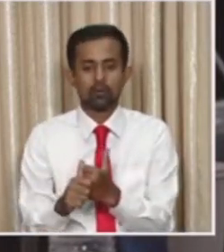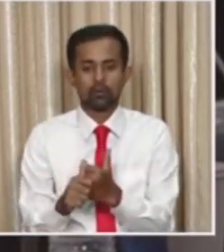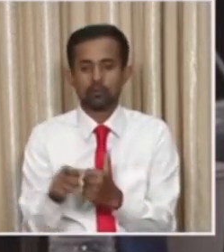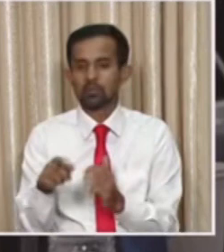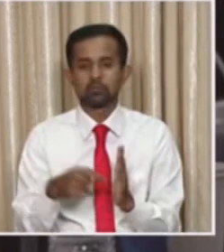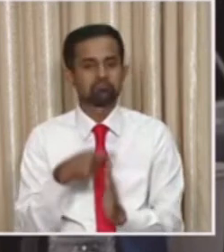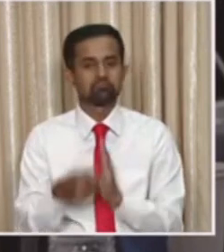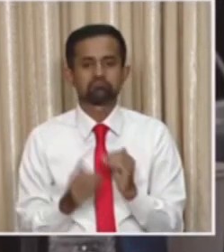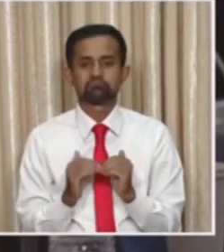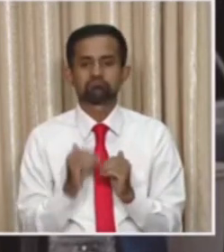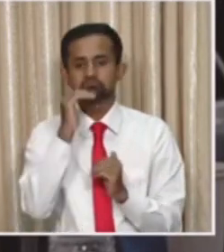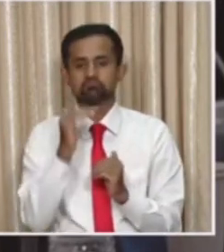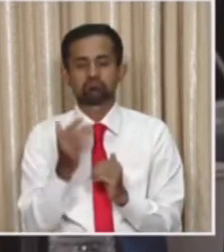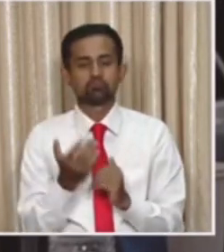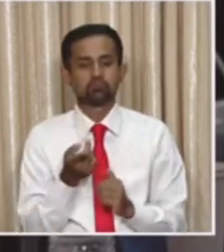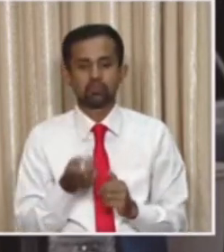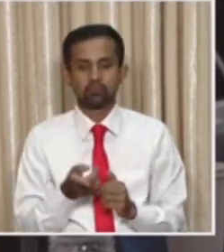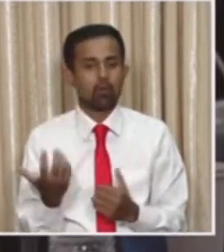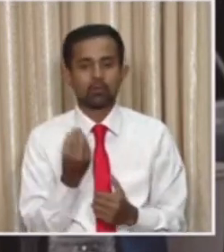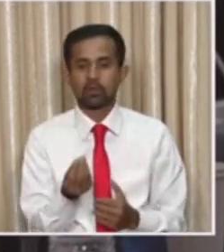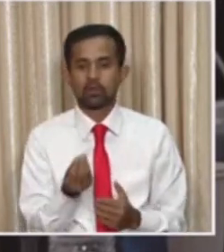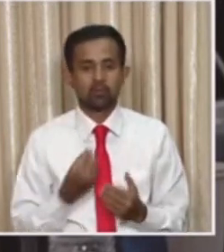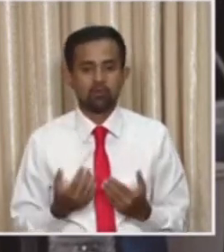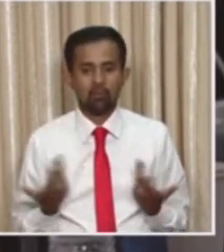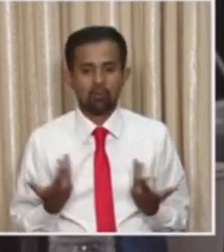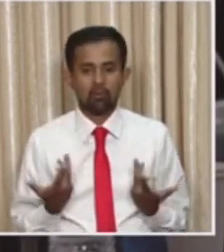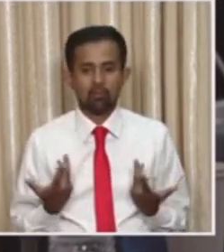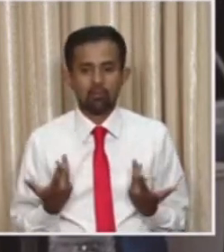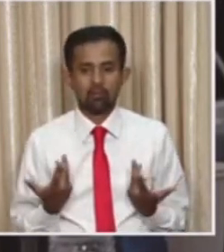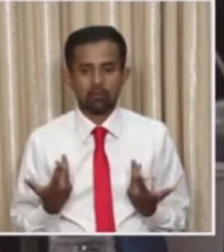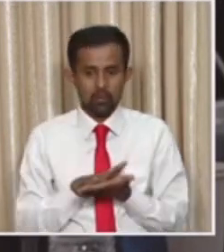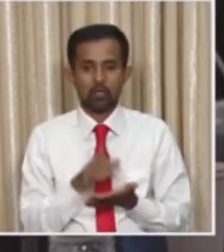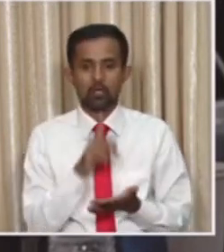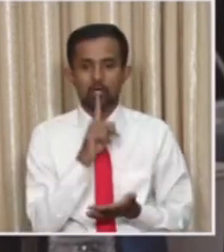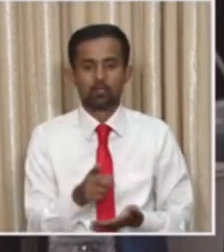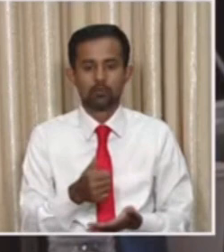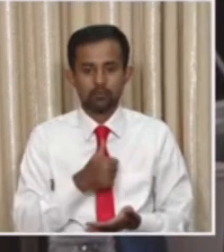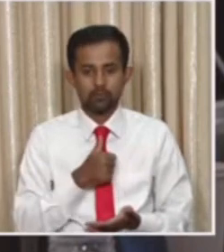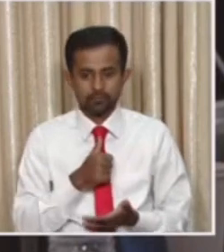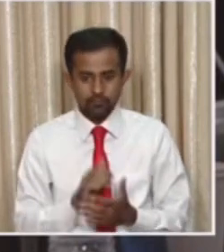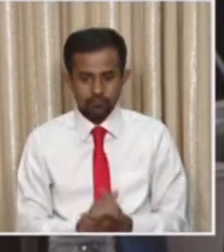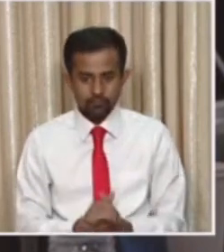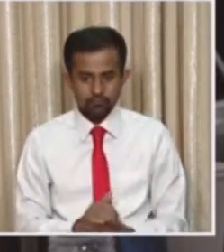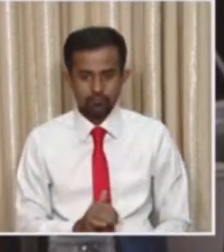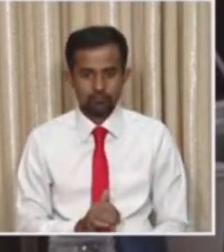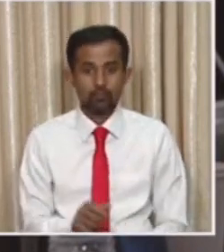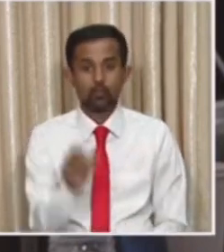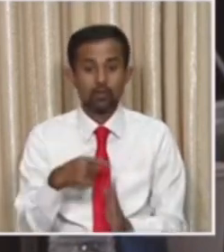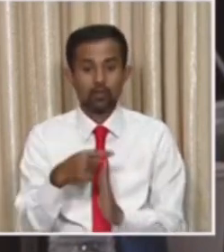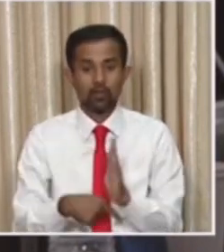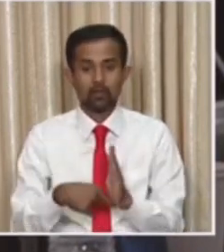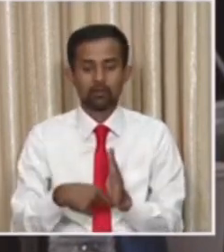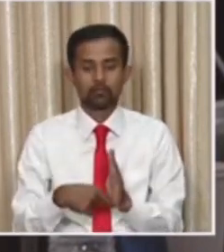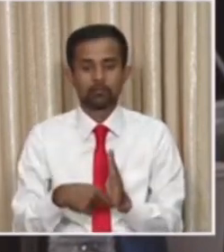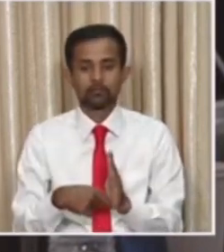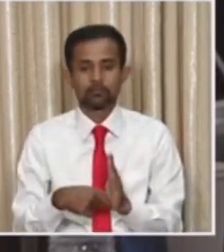கொண்டு செல்லக்கூடிய ஒரு சூழல் தோன்றப்போவதில்லை என்பதை நான் மிகவும் தெளிவாக நான் பதிவு செய்து கொள்ள விரும்புகிறேன். உங்களுடைய இந்த நாட்டிலே சிங்கள மக்கள்,